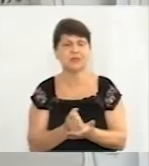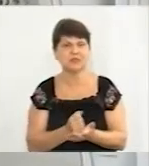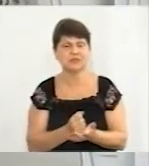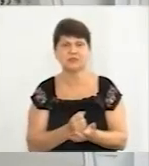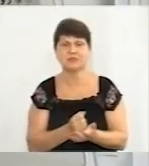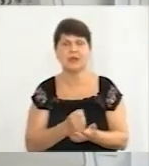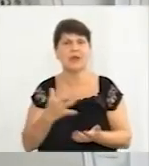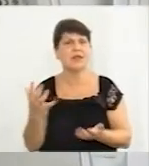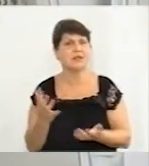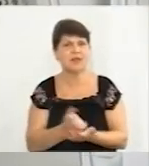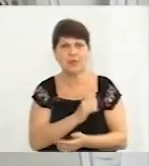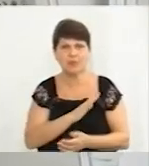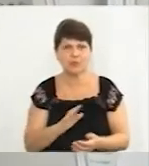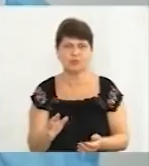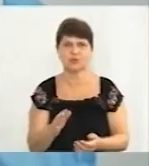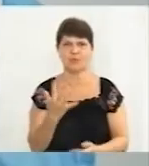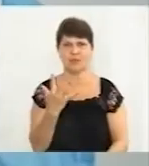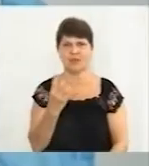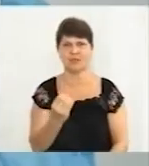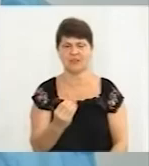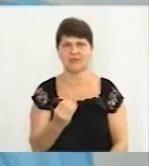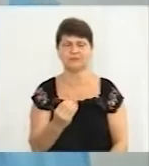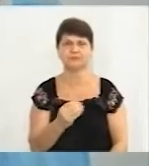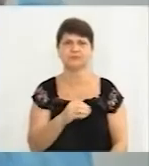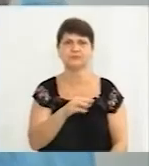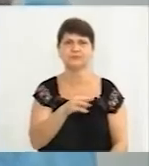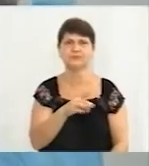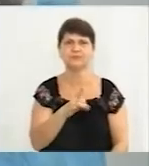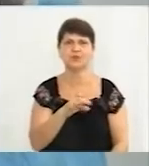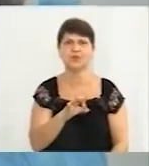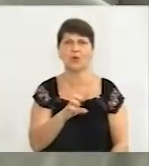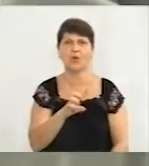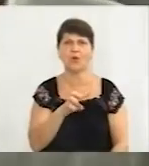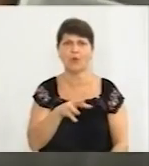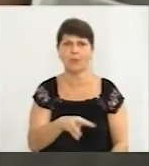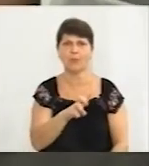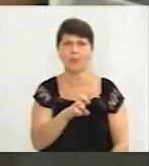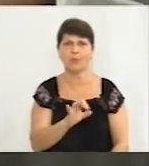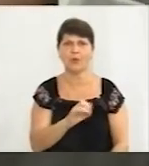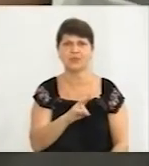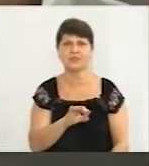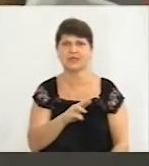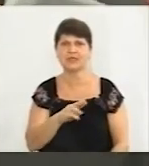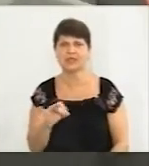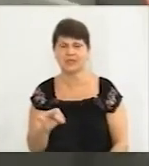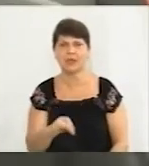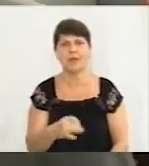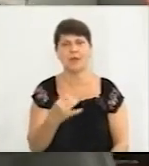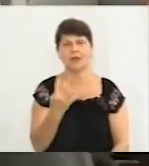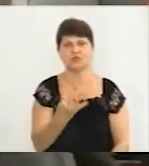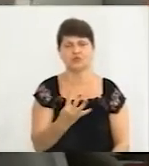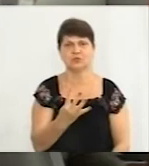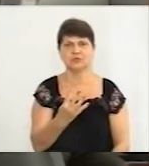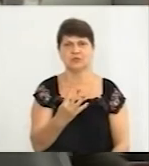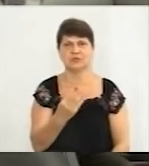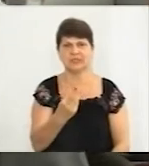зберігання тих же тромбоцитів – 5 діб, еритроцитів – 40 діб. Нам дуже потрібні донори другої позитивної